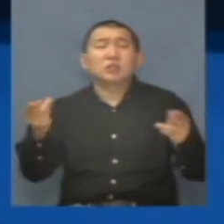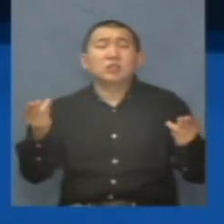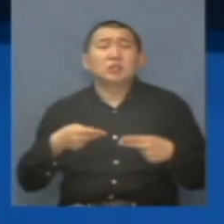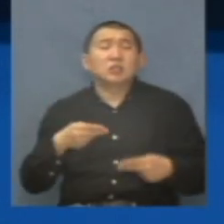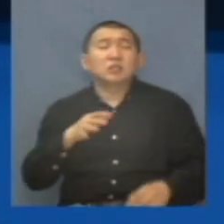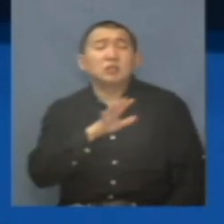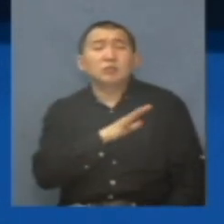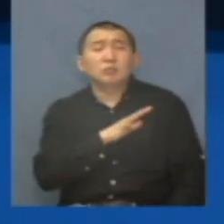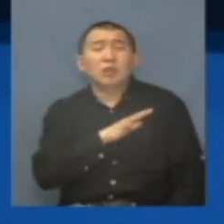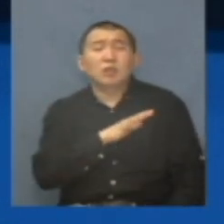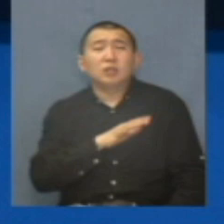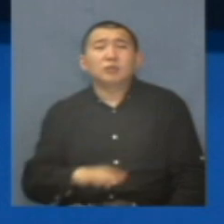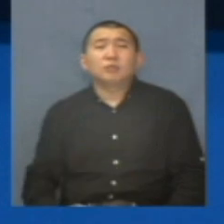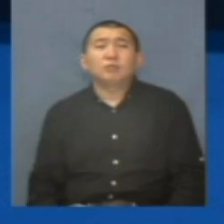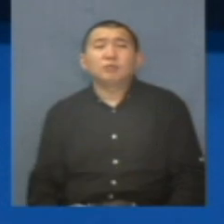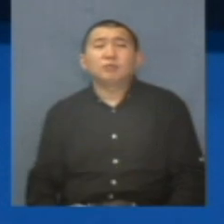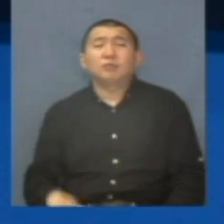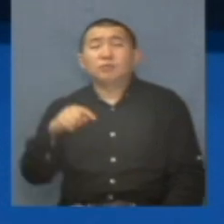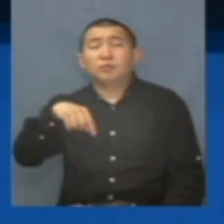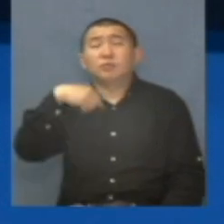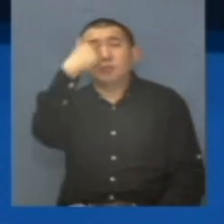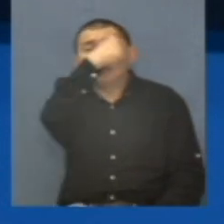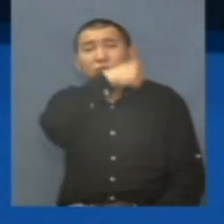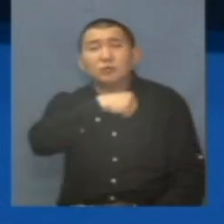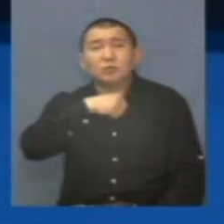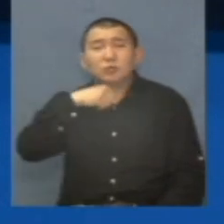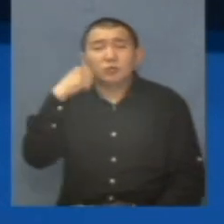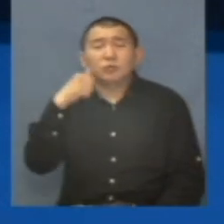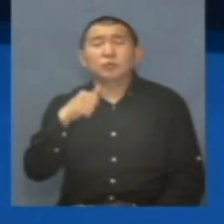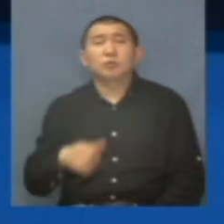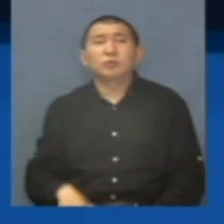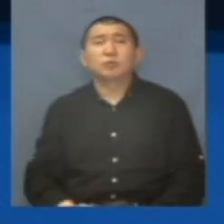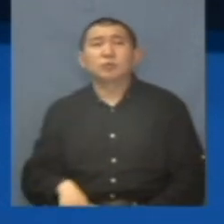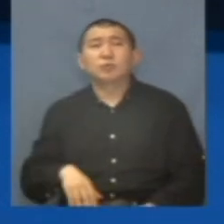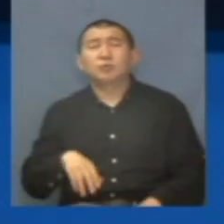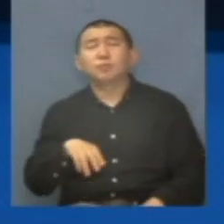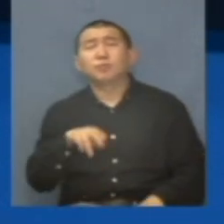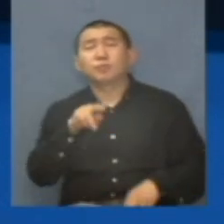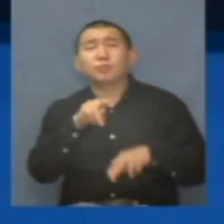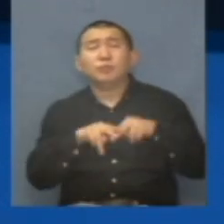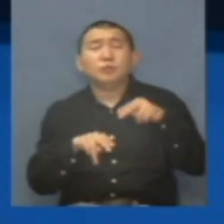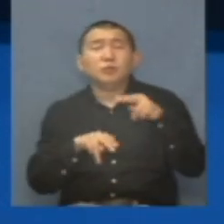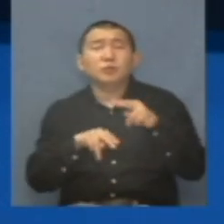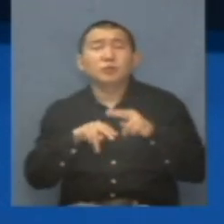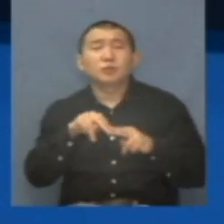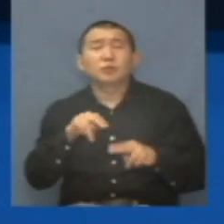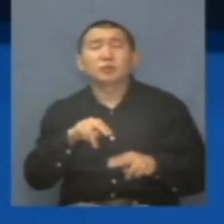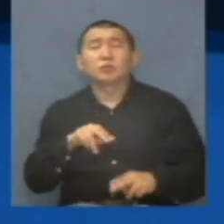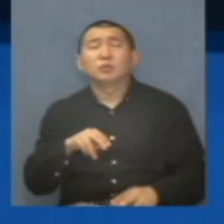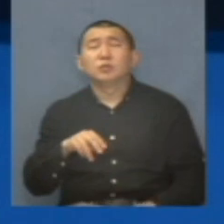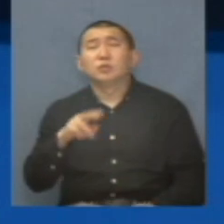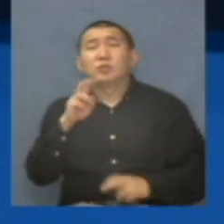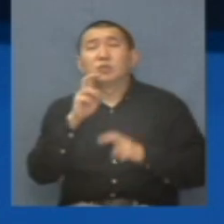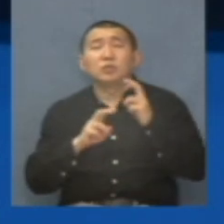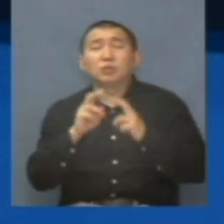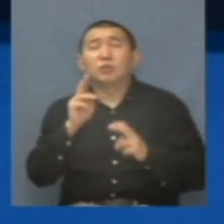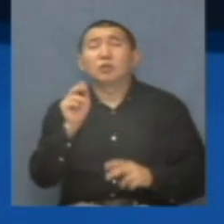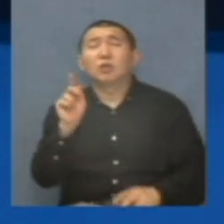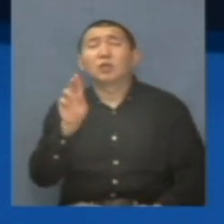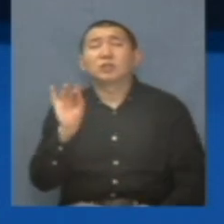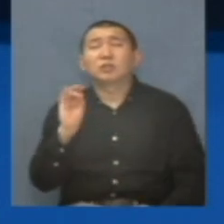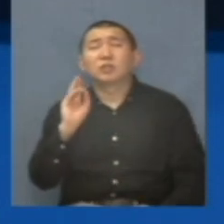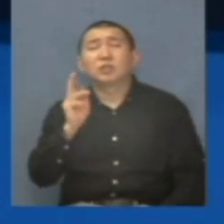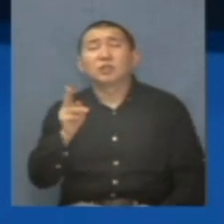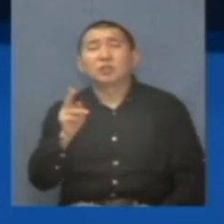қойды. Меморандум аясында биыл өңірде әлеуметтік жобалар жүзеге асырылады. Осы бастамаға Кассин кәсіпорны 1,5